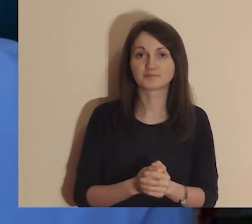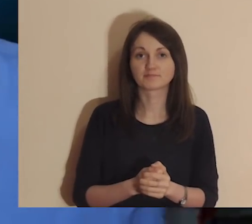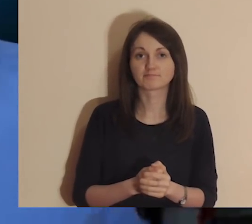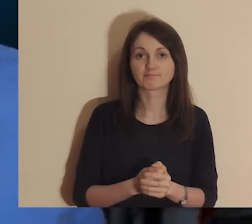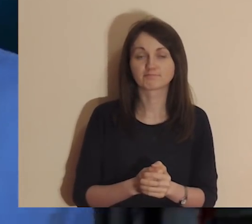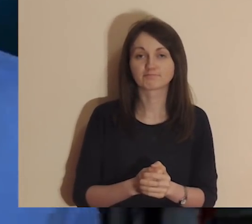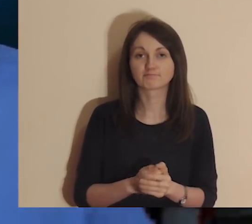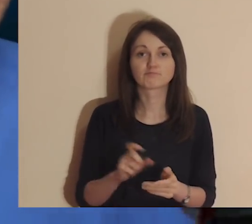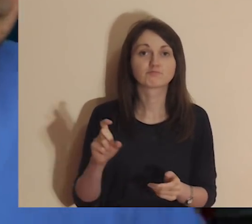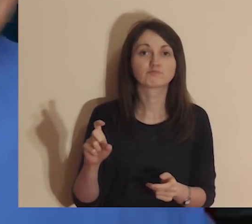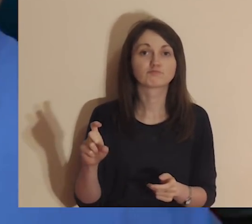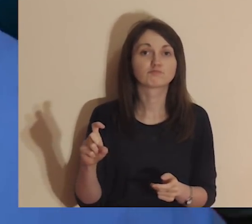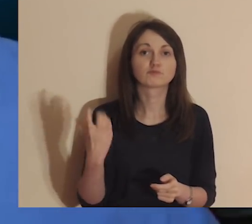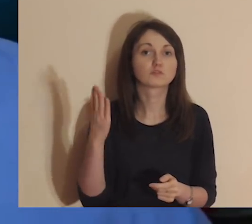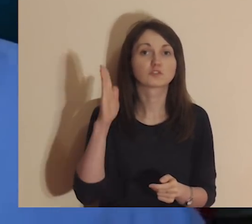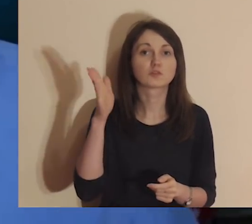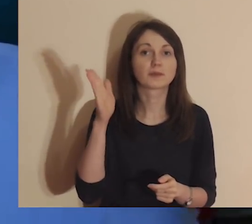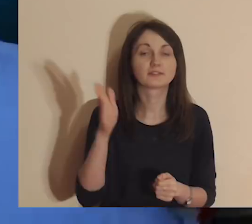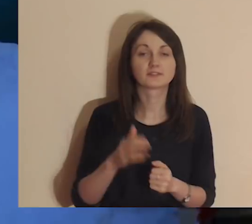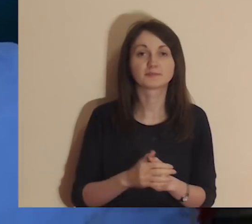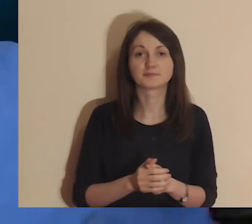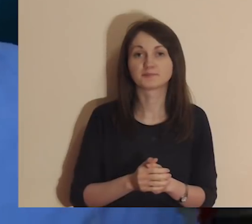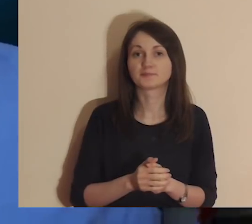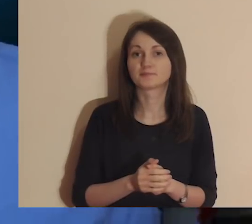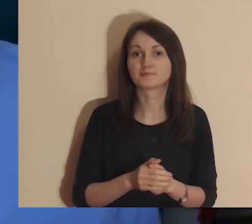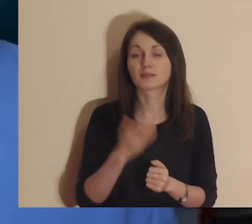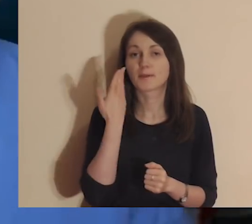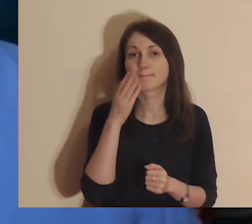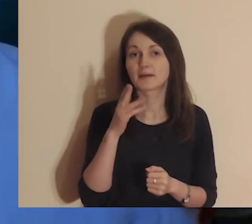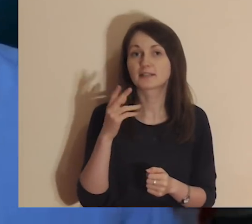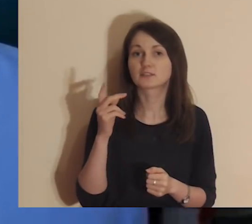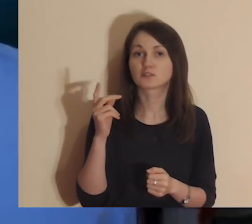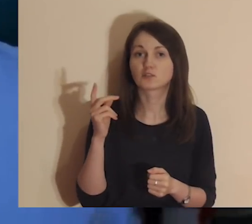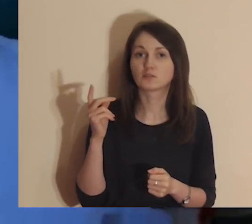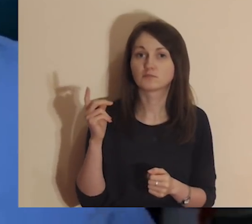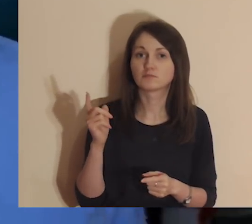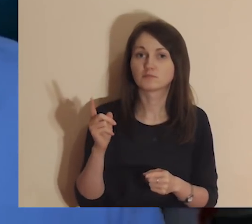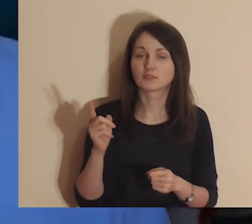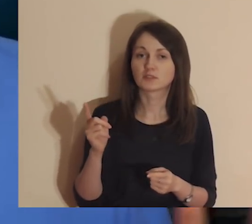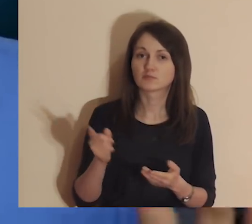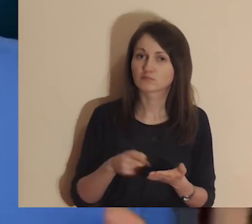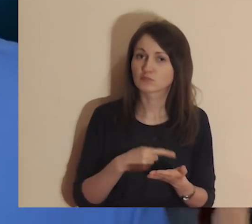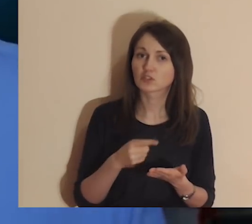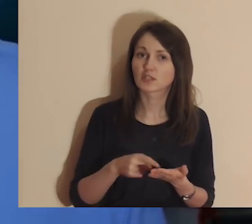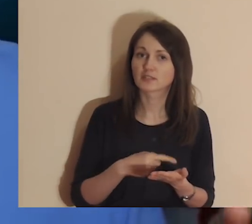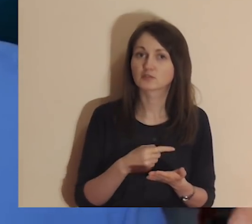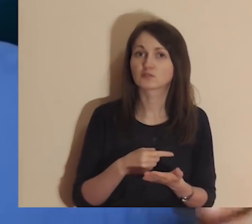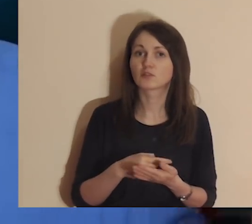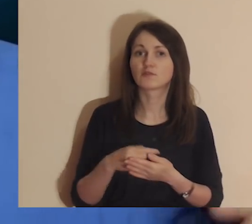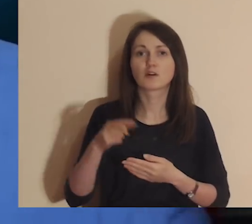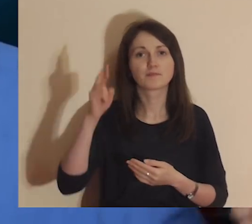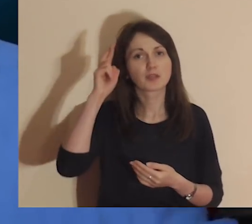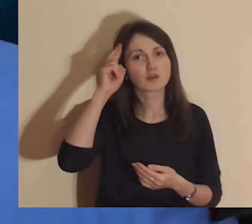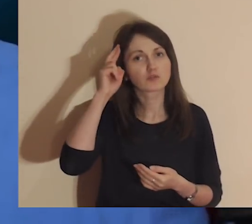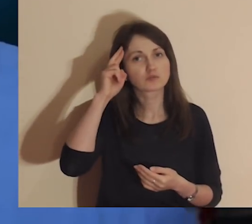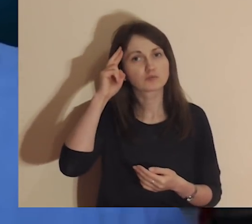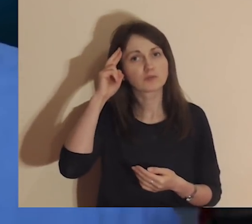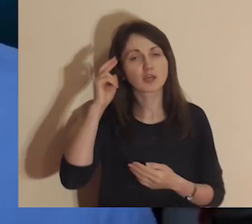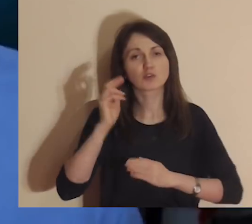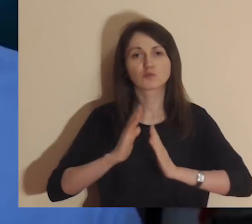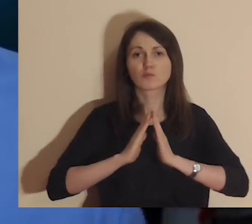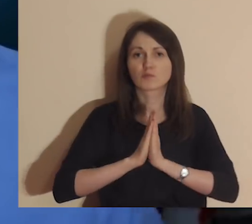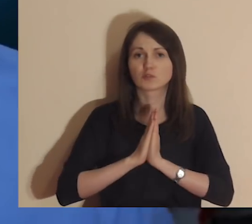to teraz zrobili, kto oczywiście jest chętny. A co będzie na naszej medytacji? Moi drodzy, bardzo często w